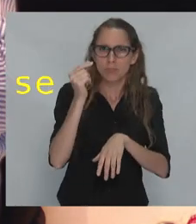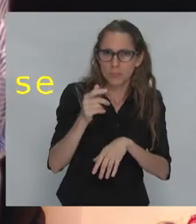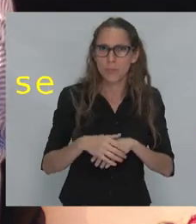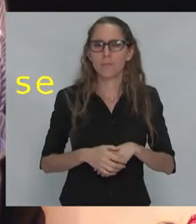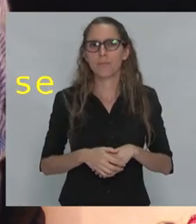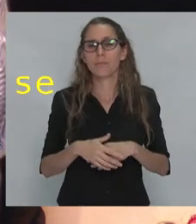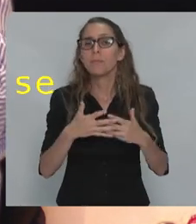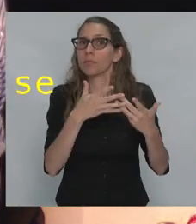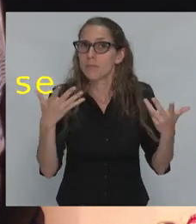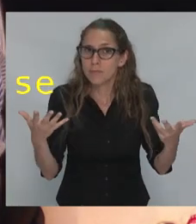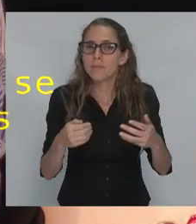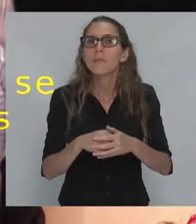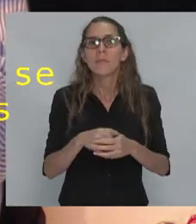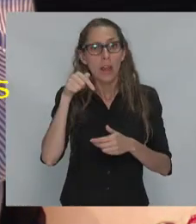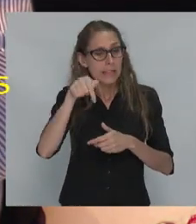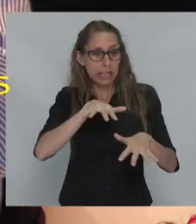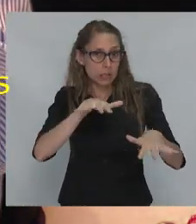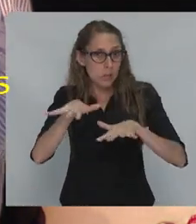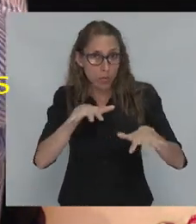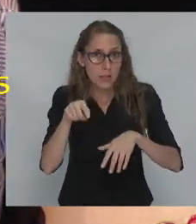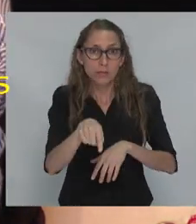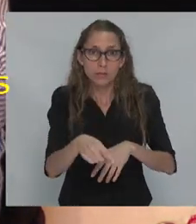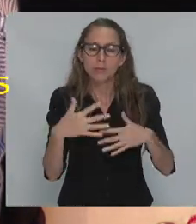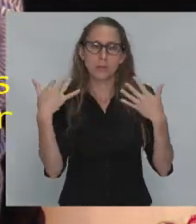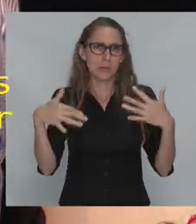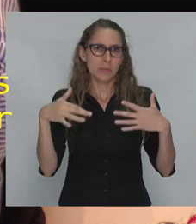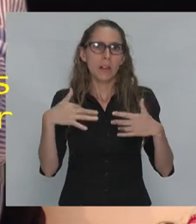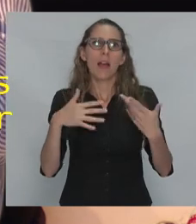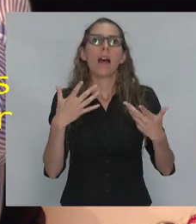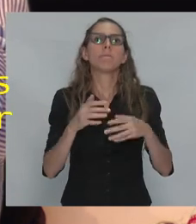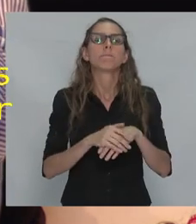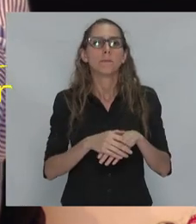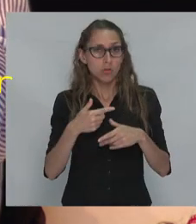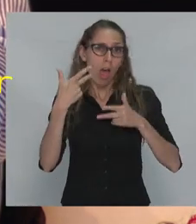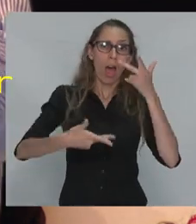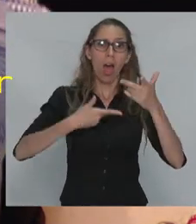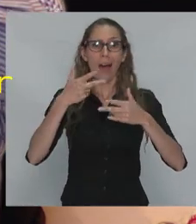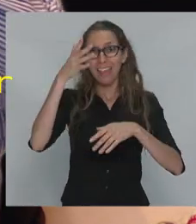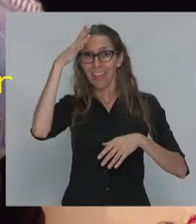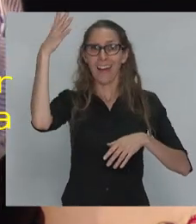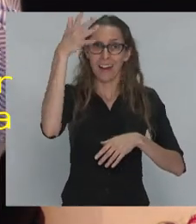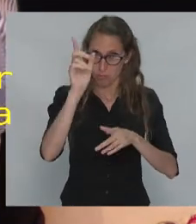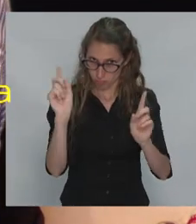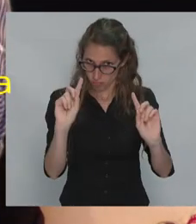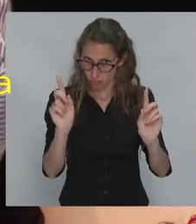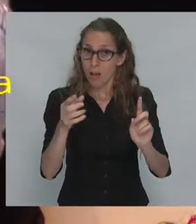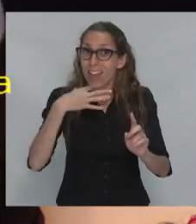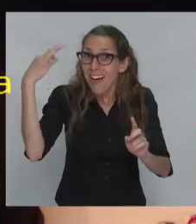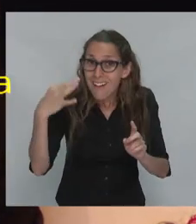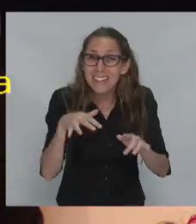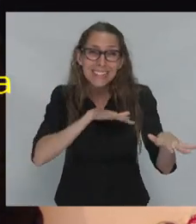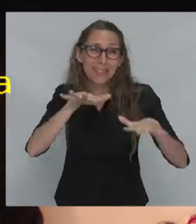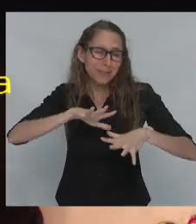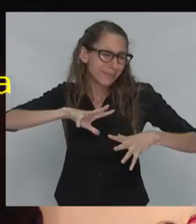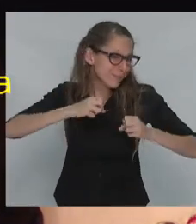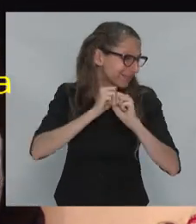et le mot n'est pas exagéré, d'une vie de cauchemar. Et cela rend encore